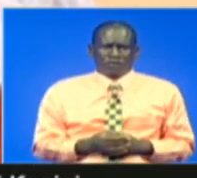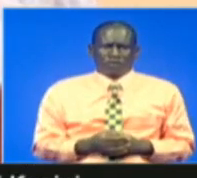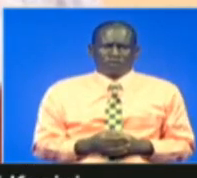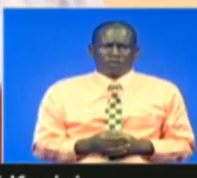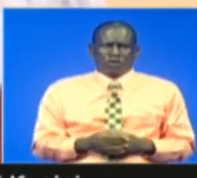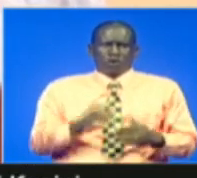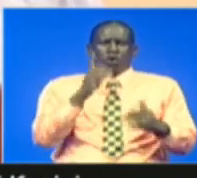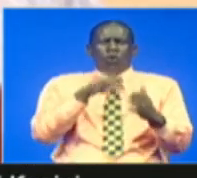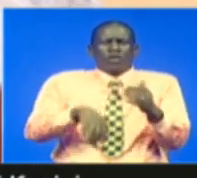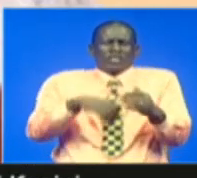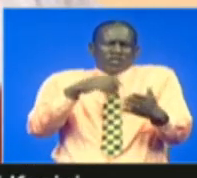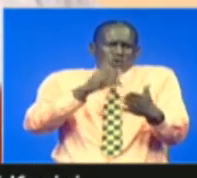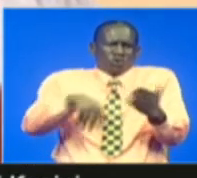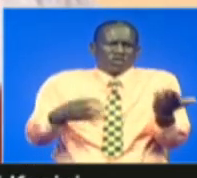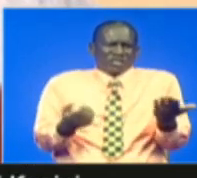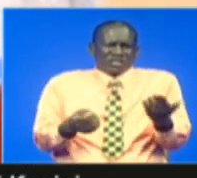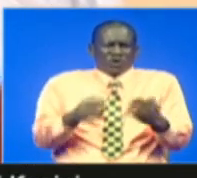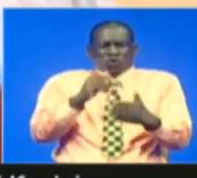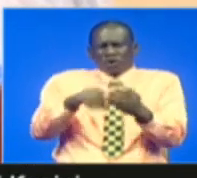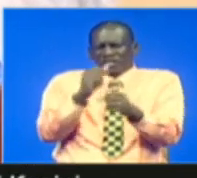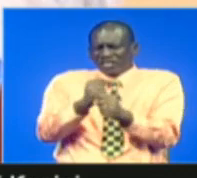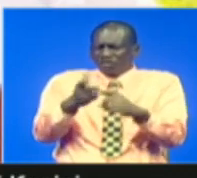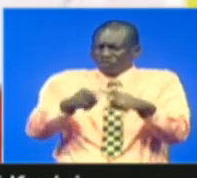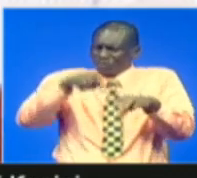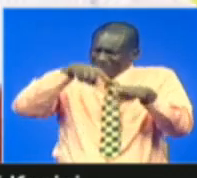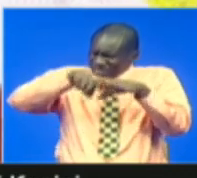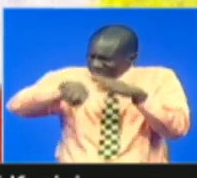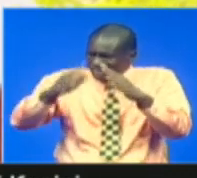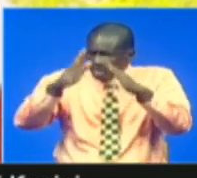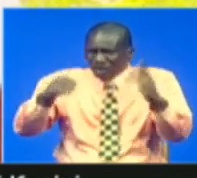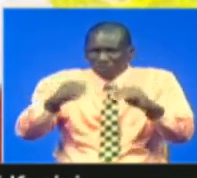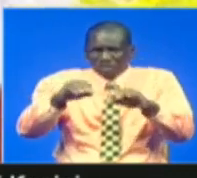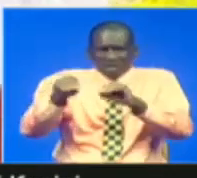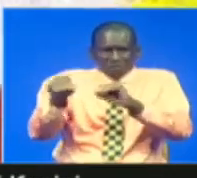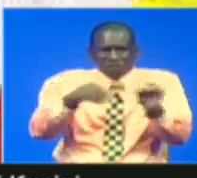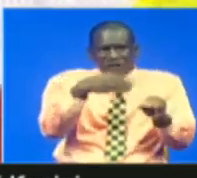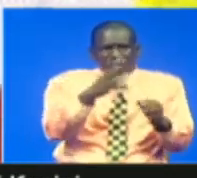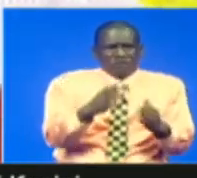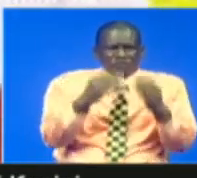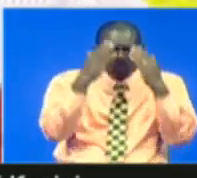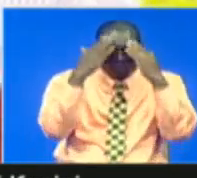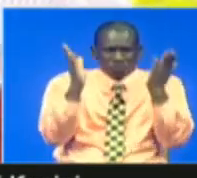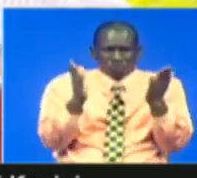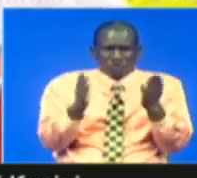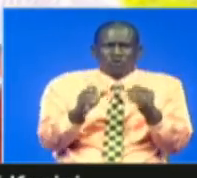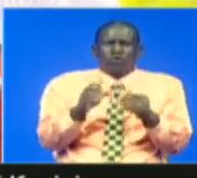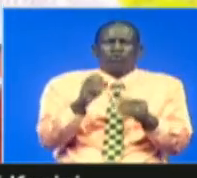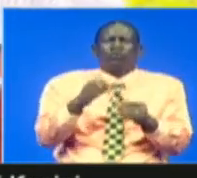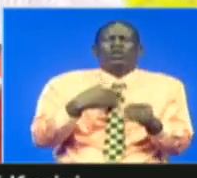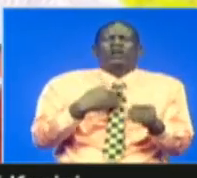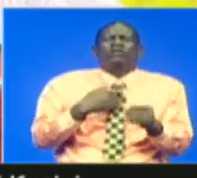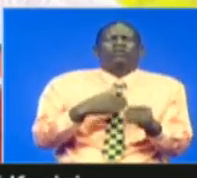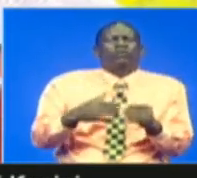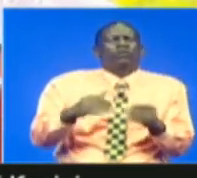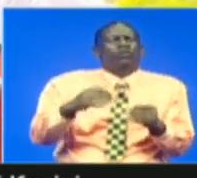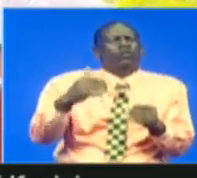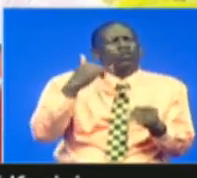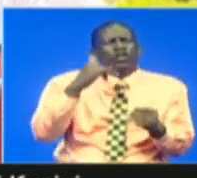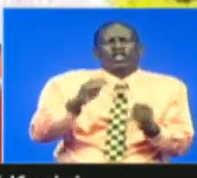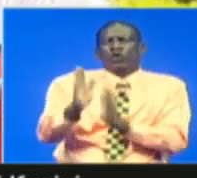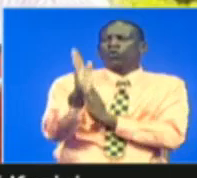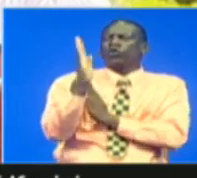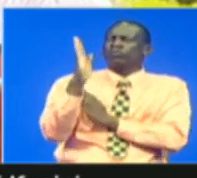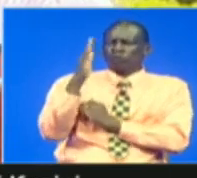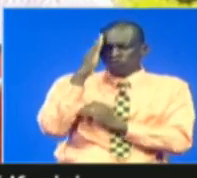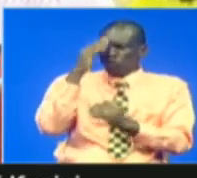walifanyana kutoka huku mpaka nje mimi sijui. Or you could have called the watchman there to find out who is this. Si wangefungia hapo kwa nyumba